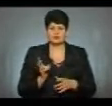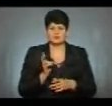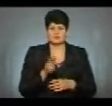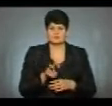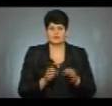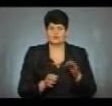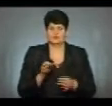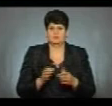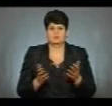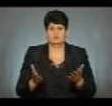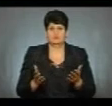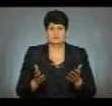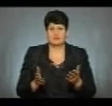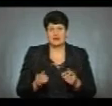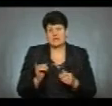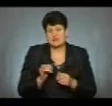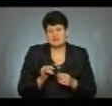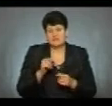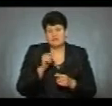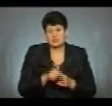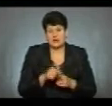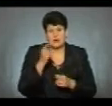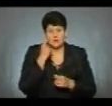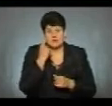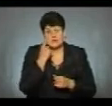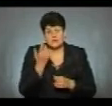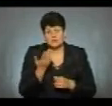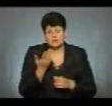чи відповідачем. І, відповідно, вони оцінюють